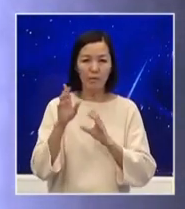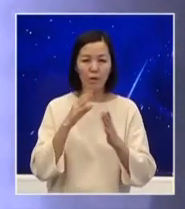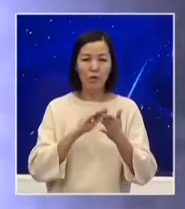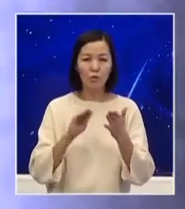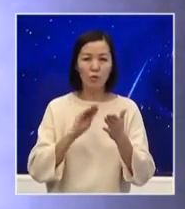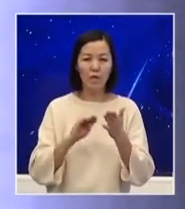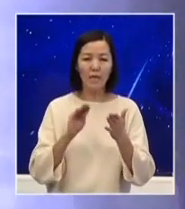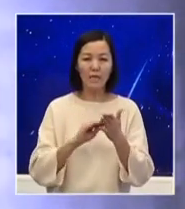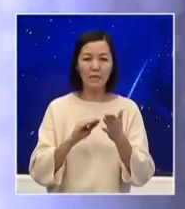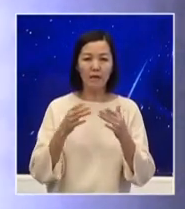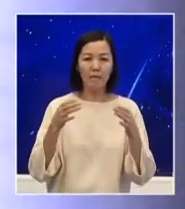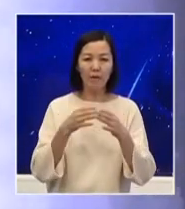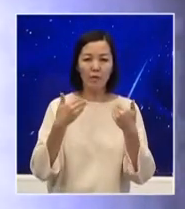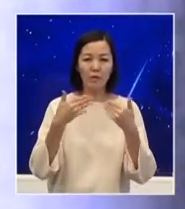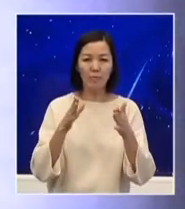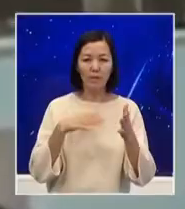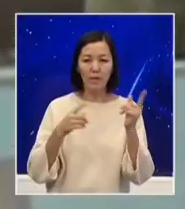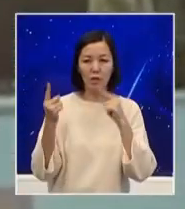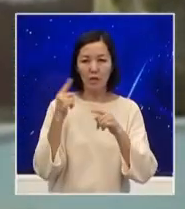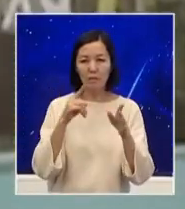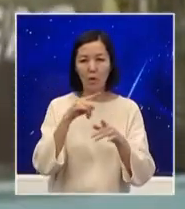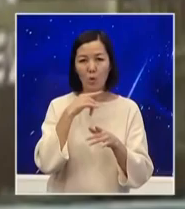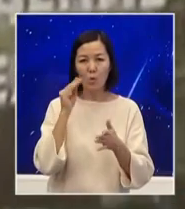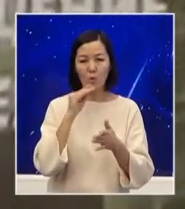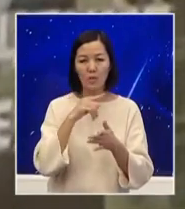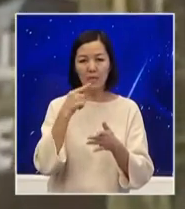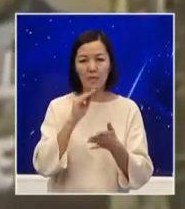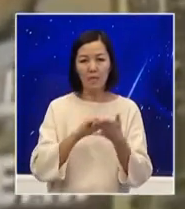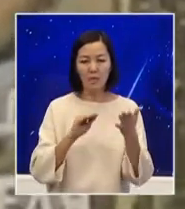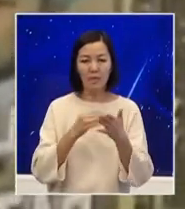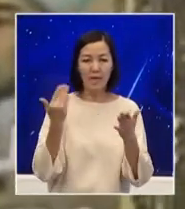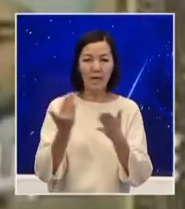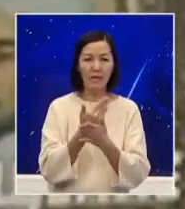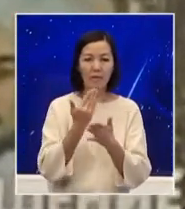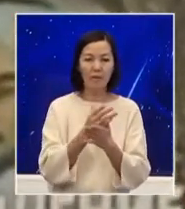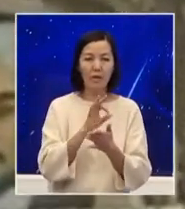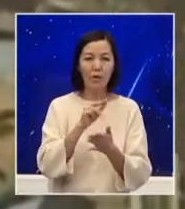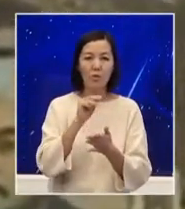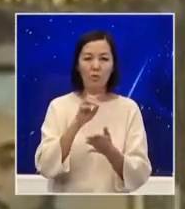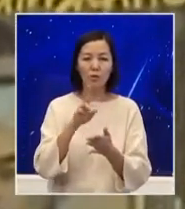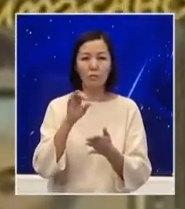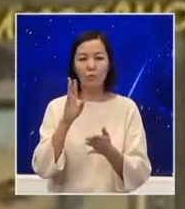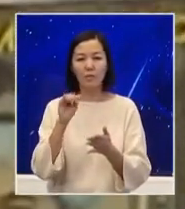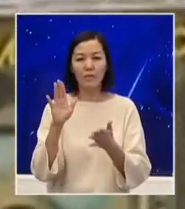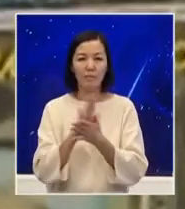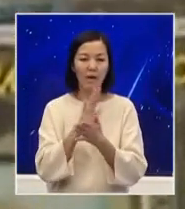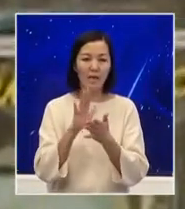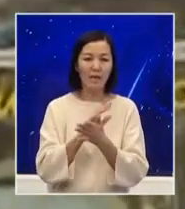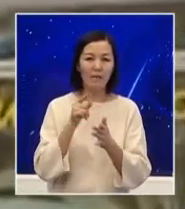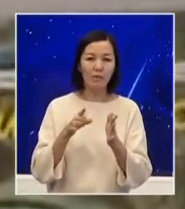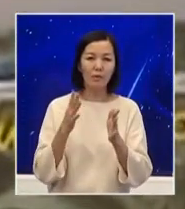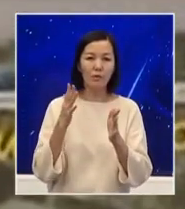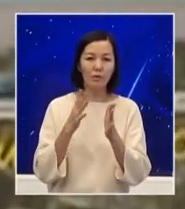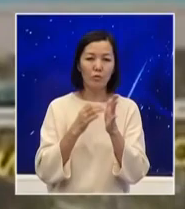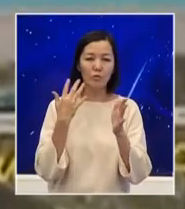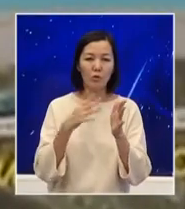журналистика факультетін бітірген. Шығармаларын орыс тілінде жазды. Алғашқы әңгімелері, очерктері, публистикалық мақалалары 1952